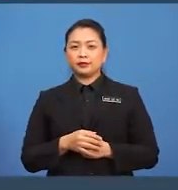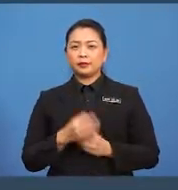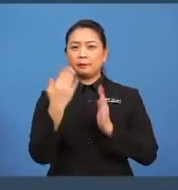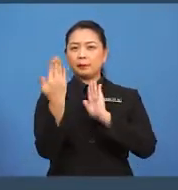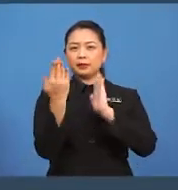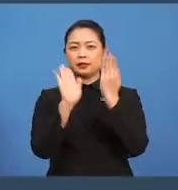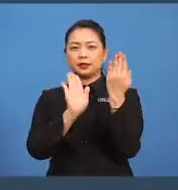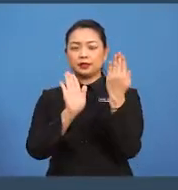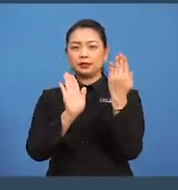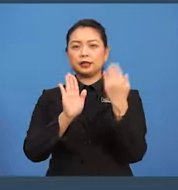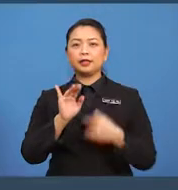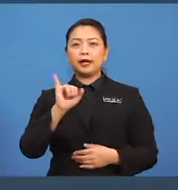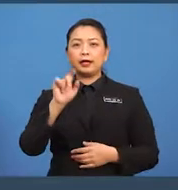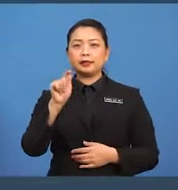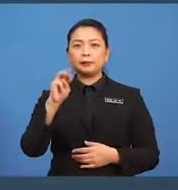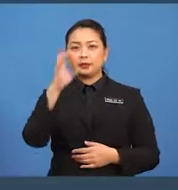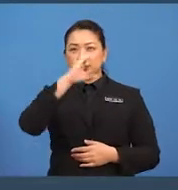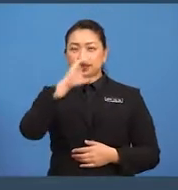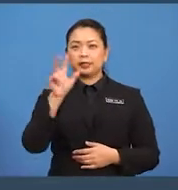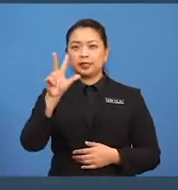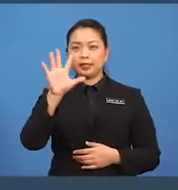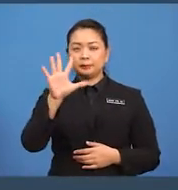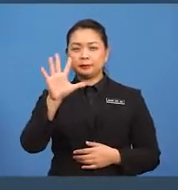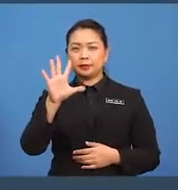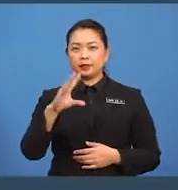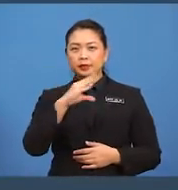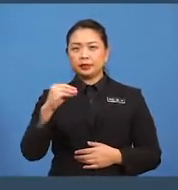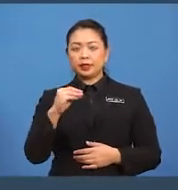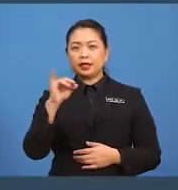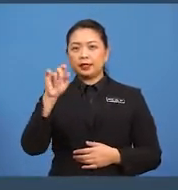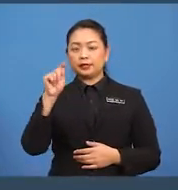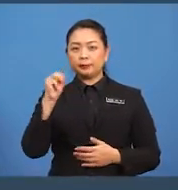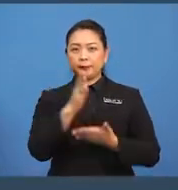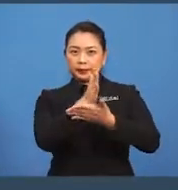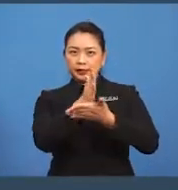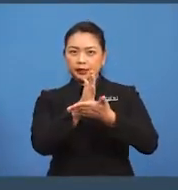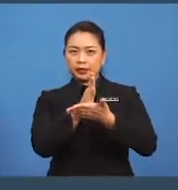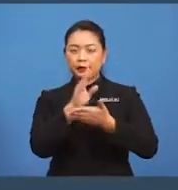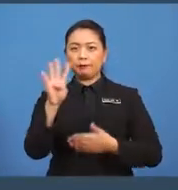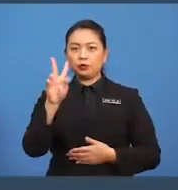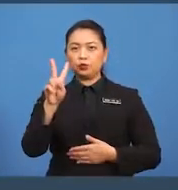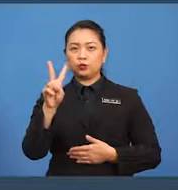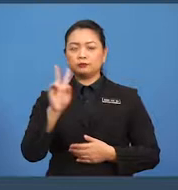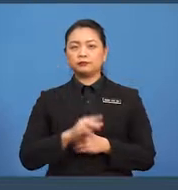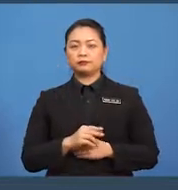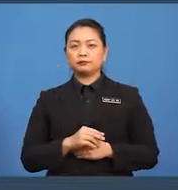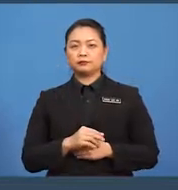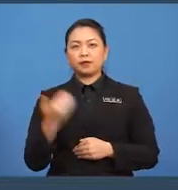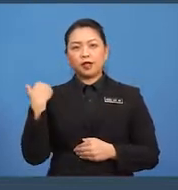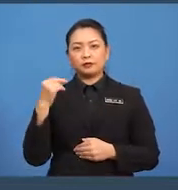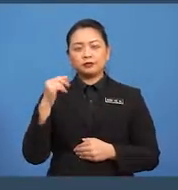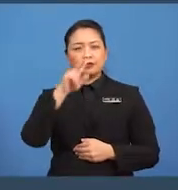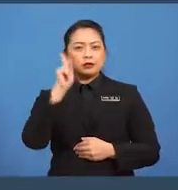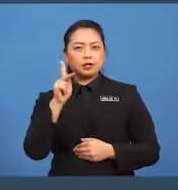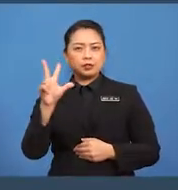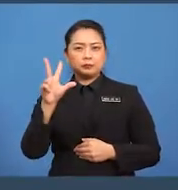Bandingkan item carian iaitu 35 dengan item pertengahan iaitu 42. Adakah